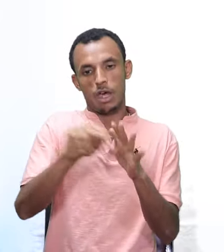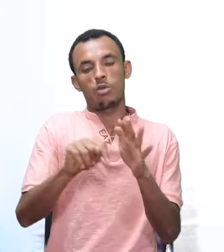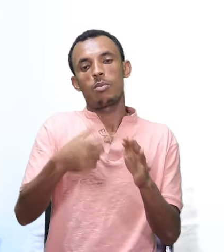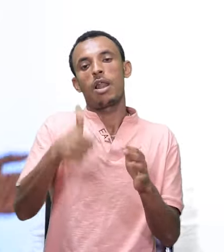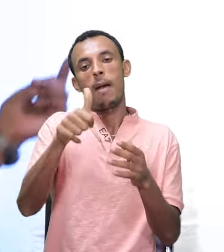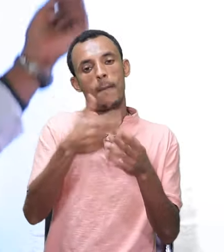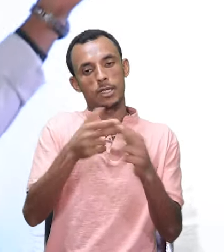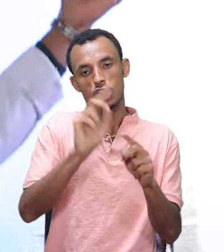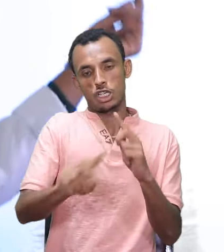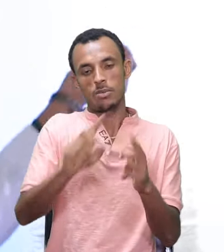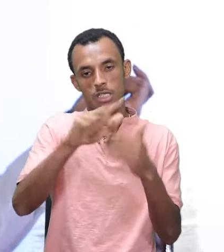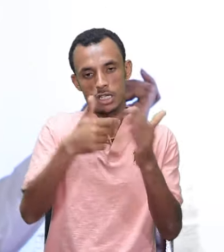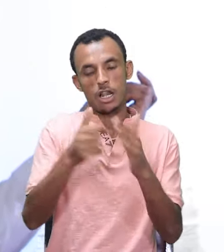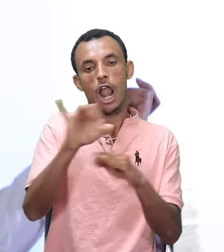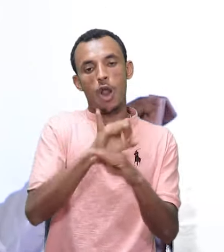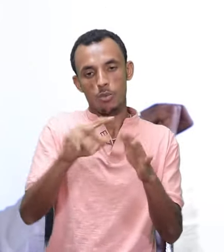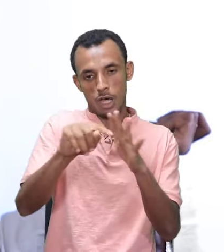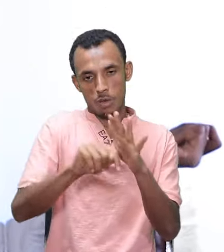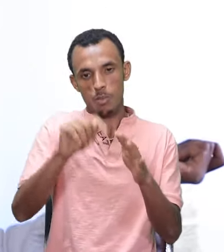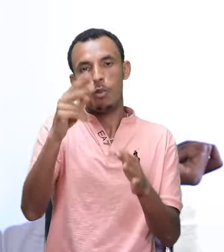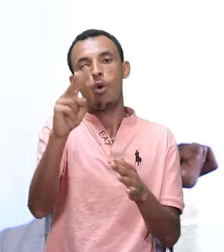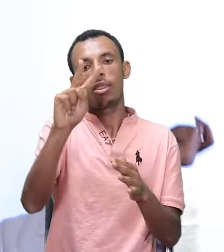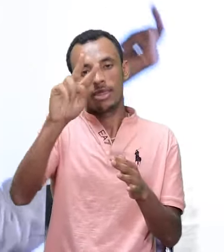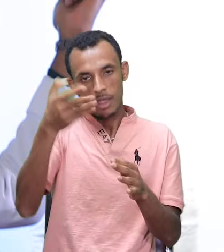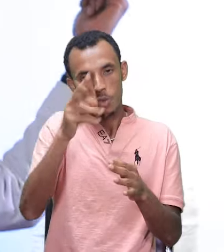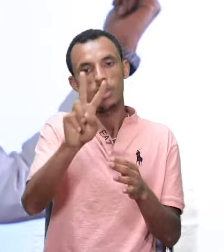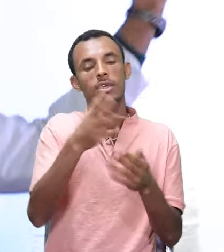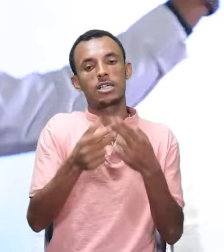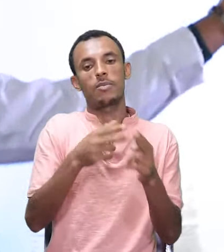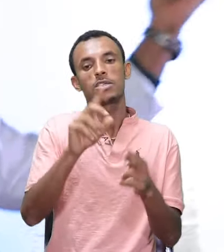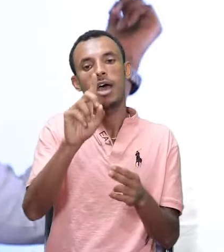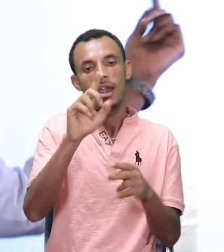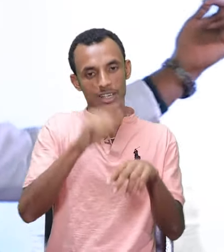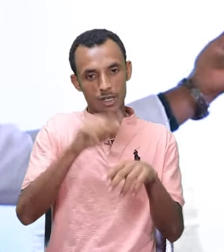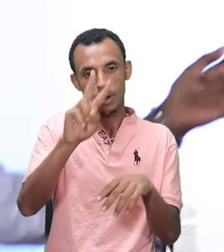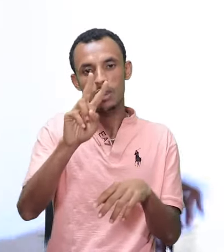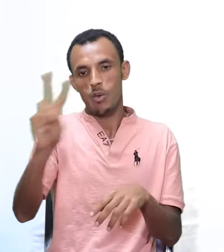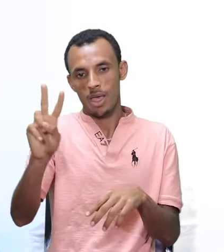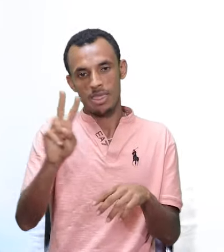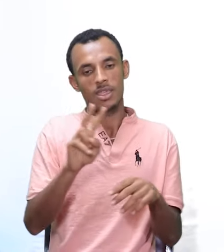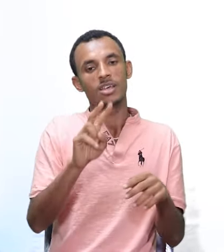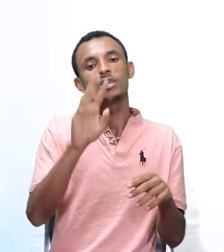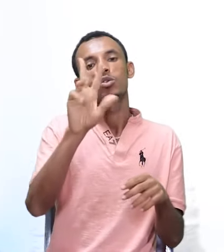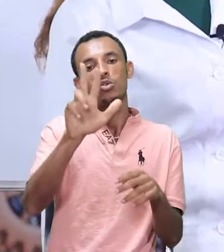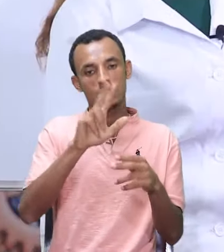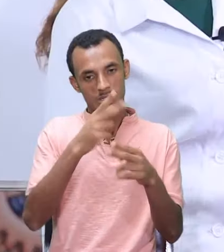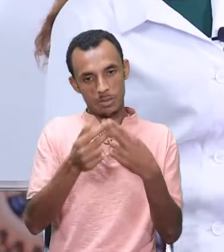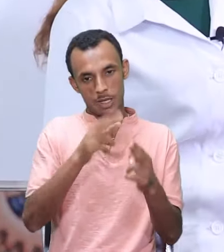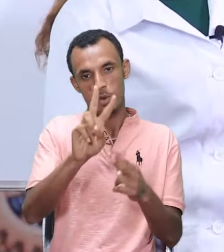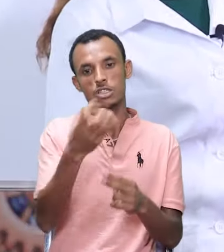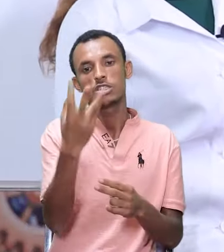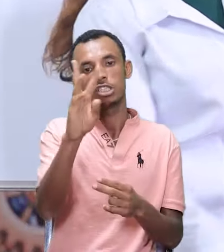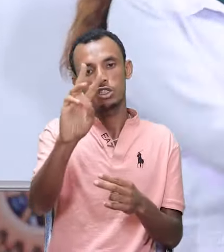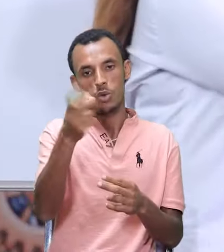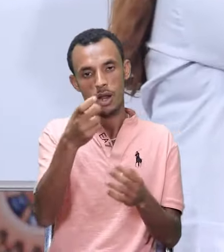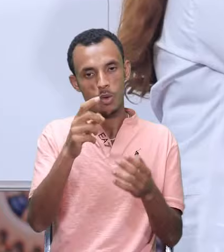አንችልም ስለዚህ ለአሉንም ታህቱንም በ2/2ኛ ስናባዛ 1 ጊዜ 2 2 3 ጊዜ 2 6 ይመጣል ሁለተኛውን